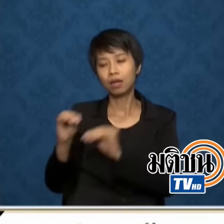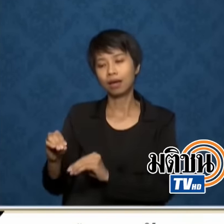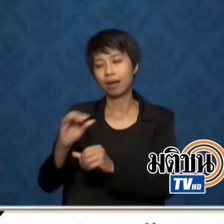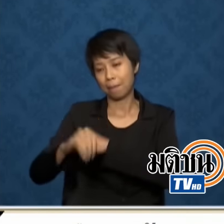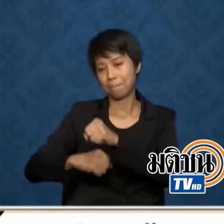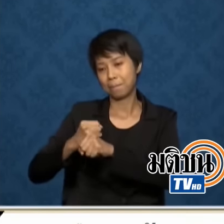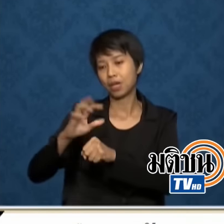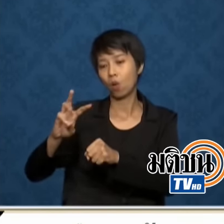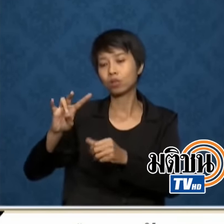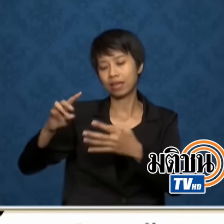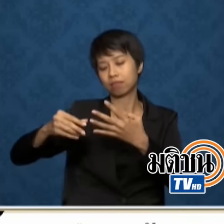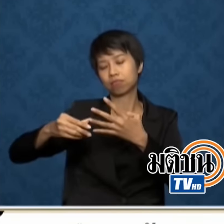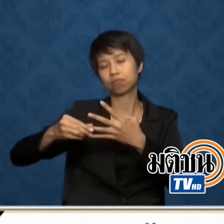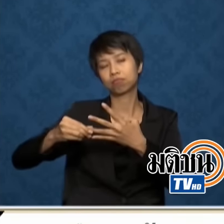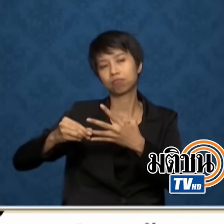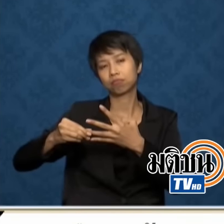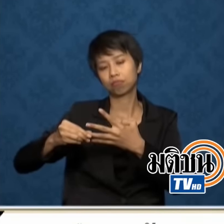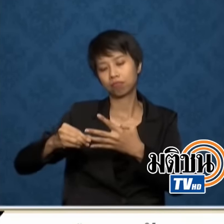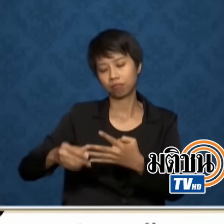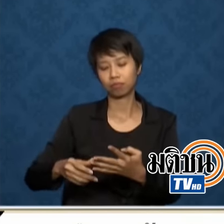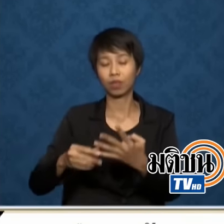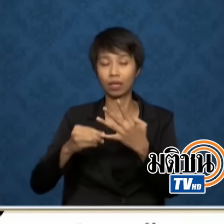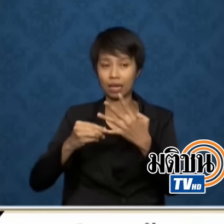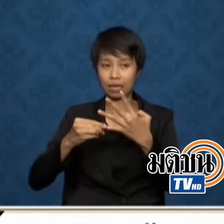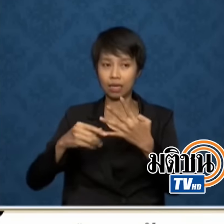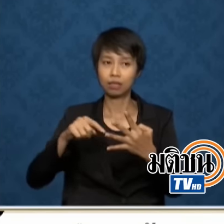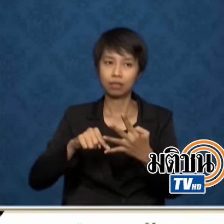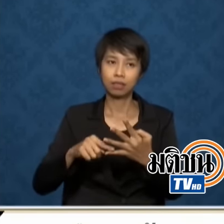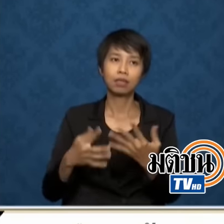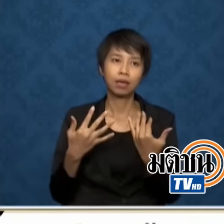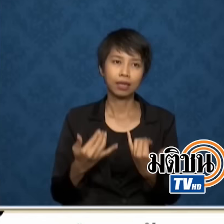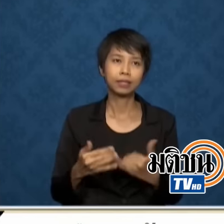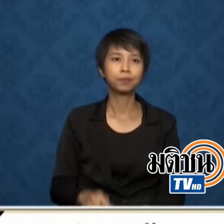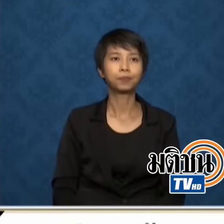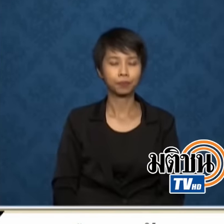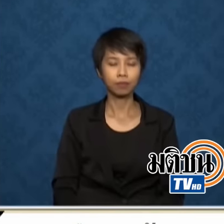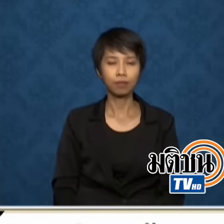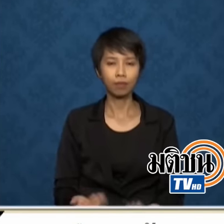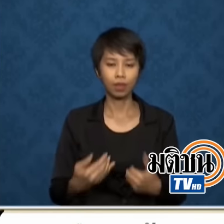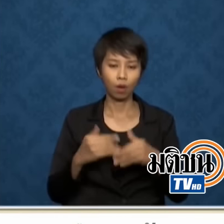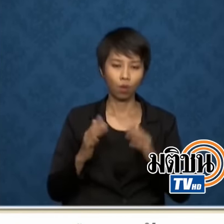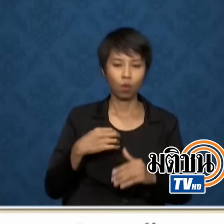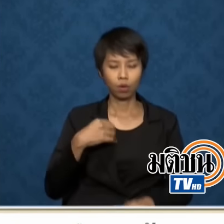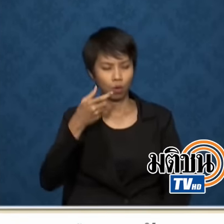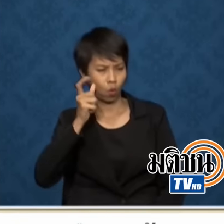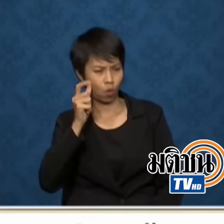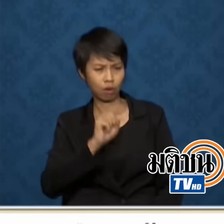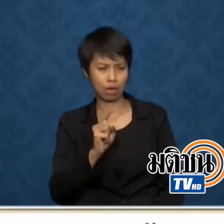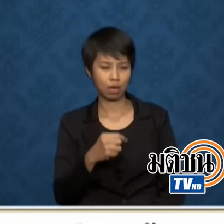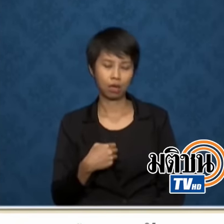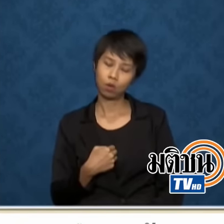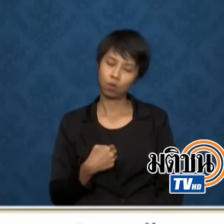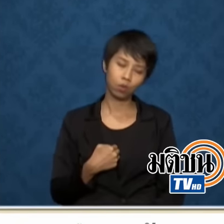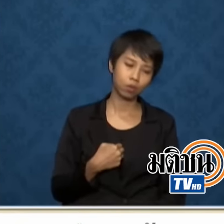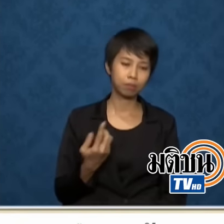ค่ะความสับสนโอลหม่านแบบนี้นะคะท่านประธานดิฉันก็ต้องบอกว่าแม้แต่กองเชียร์เองก็ยังอาจจะเหนื่อยที่จะแบกเลยน